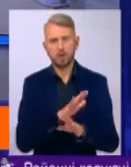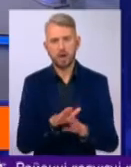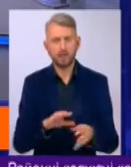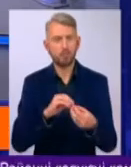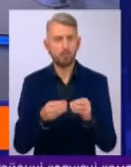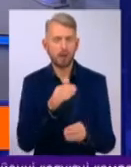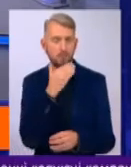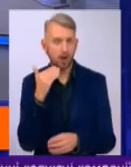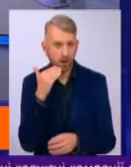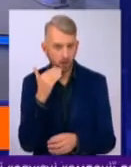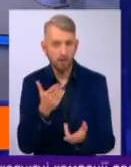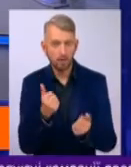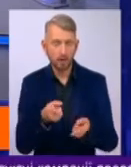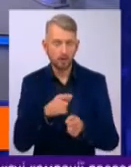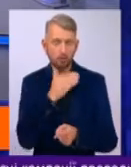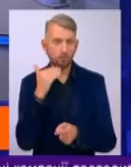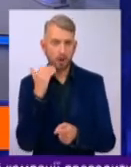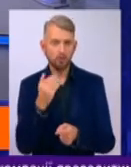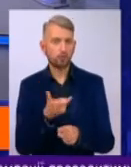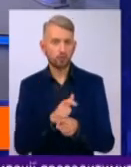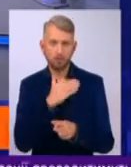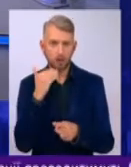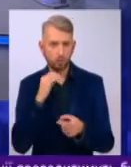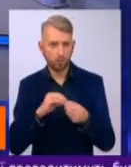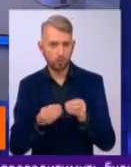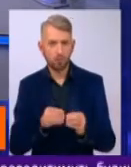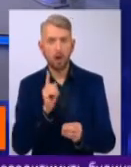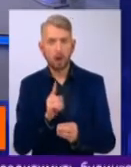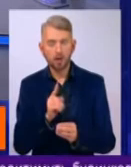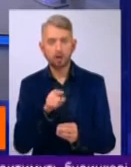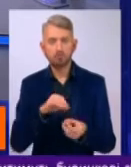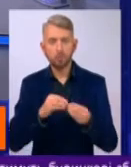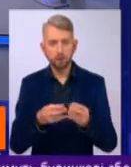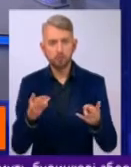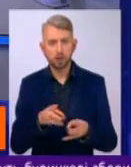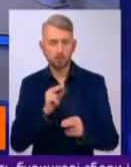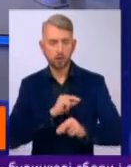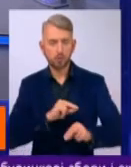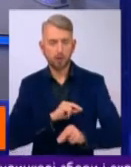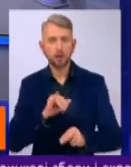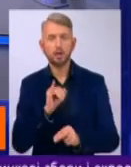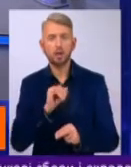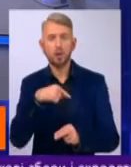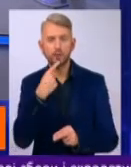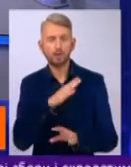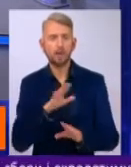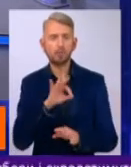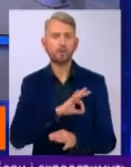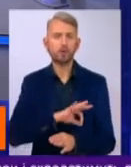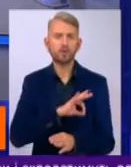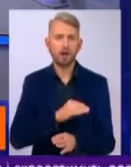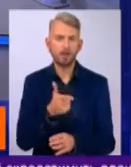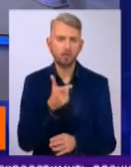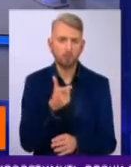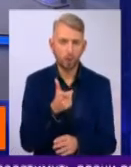Проблем багато? Так, їх дійсно багато. Дуже багато проблем. Але над ними треба працювати і, знову ж таки, говорити, мабуть, не про використання